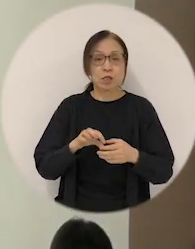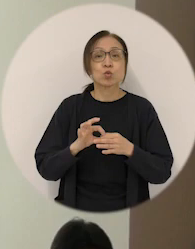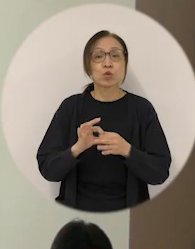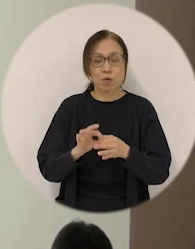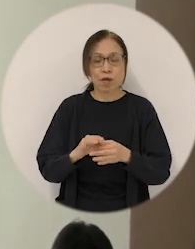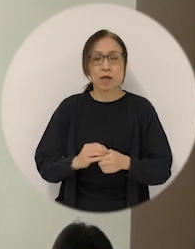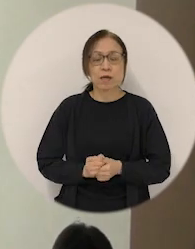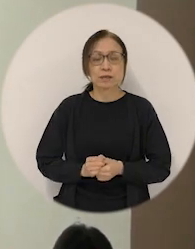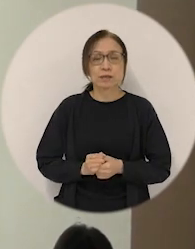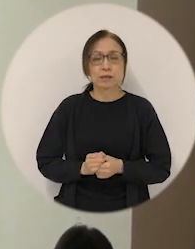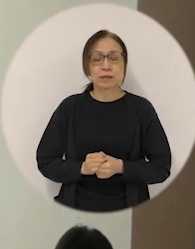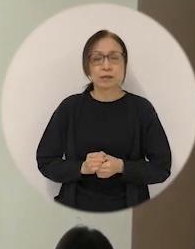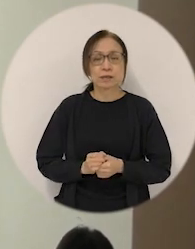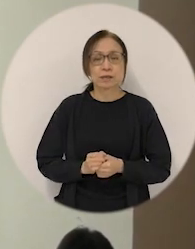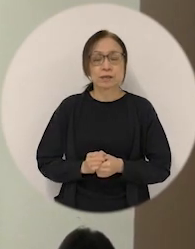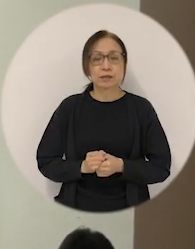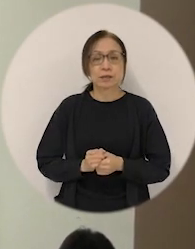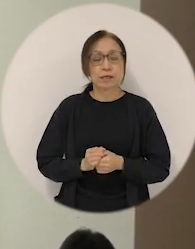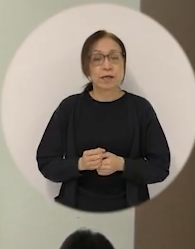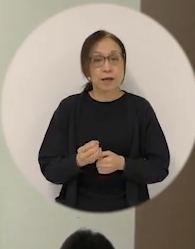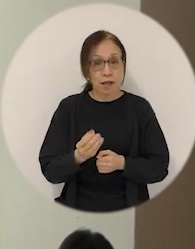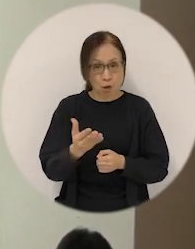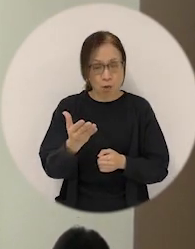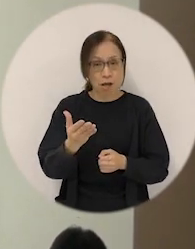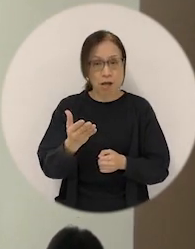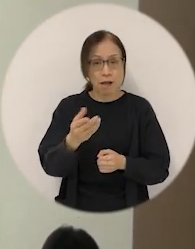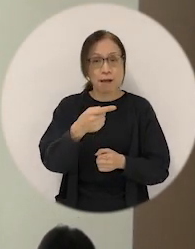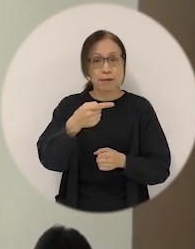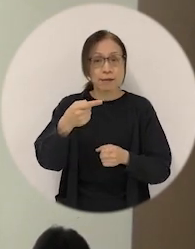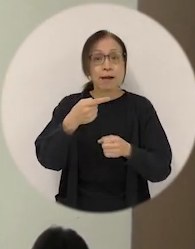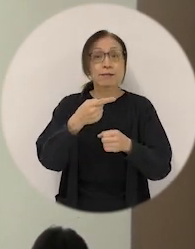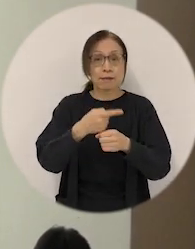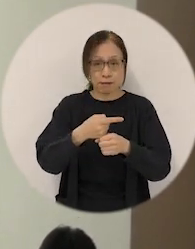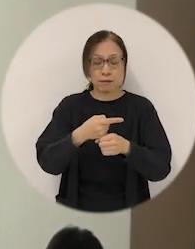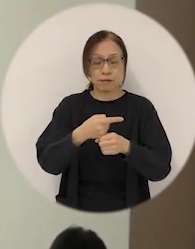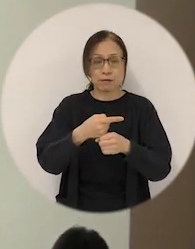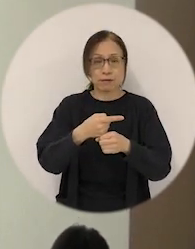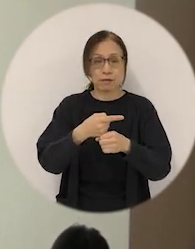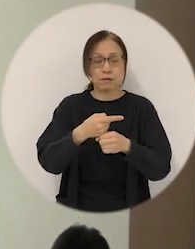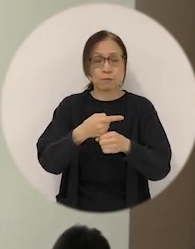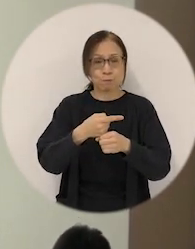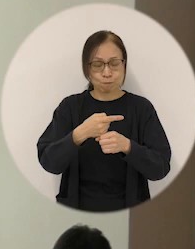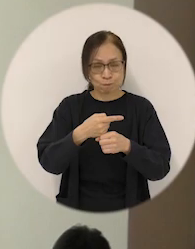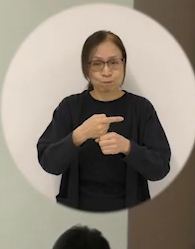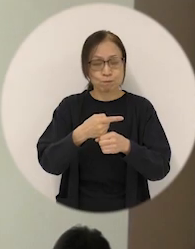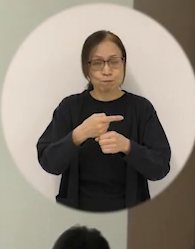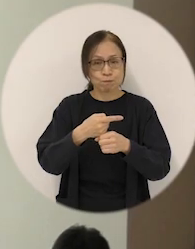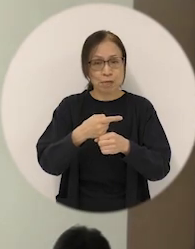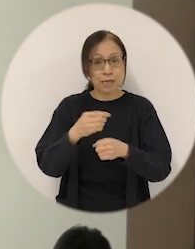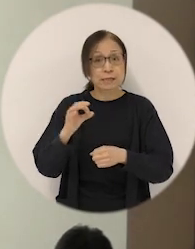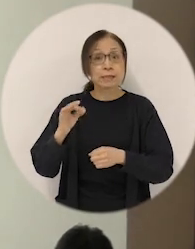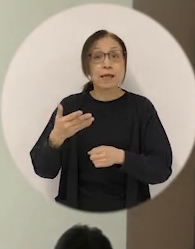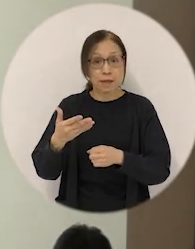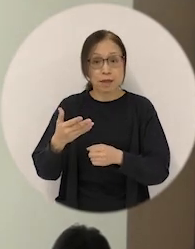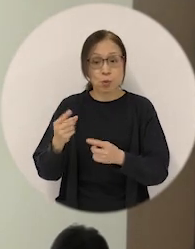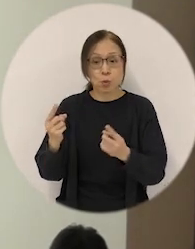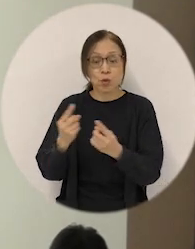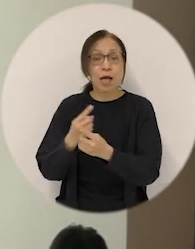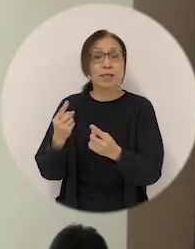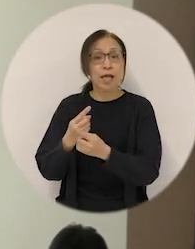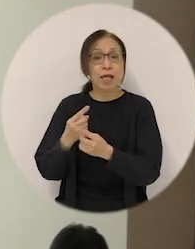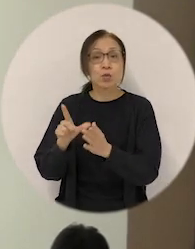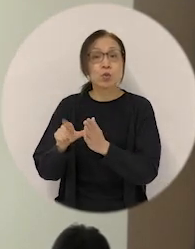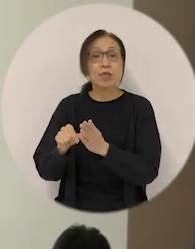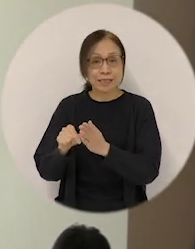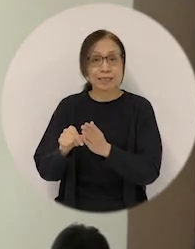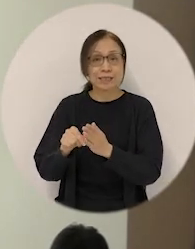令和、元年の税の改定、税の改定にも伴って、改定